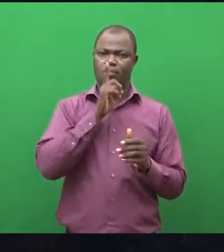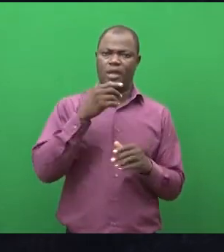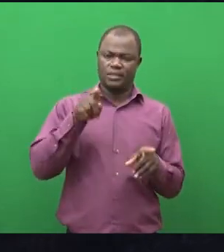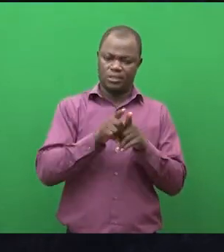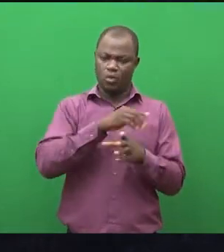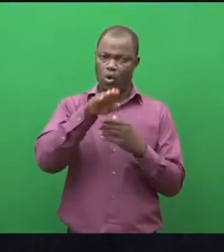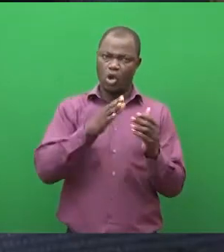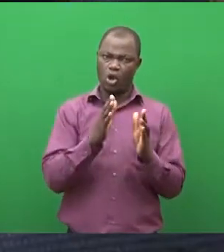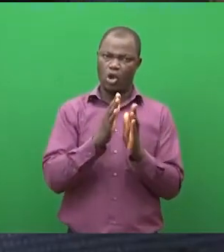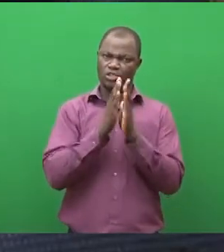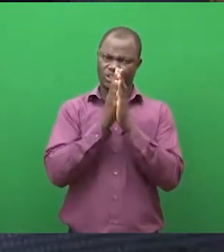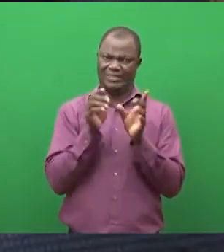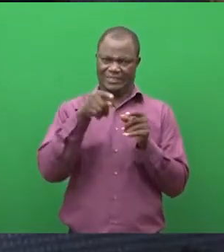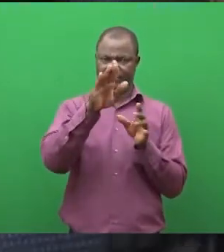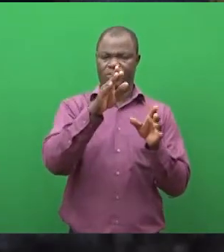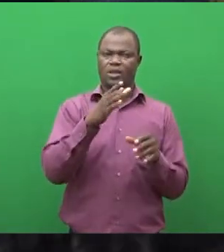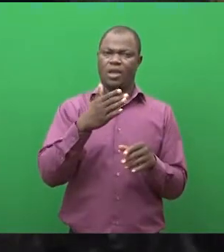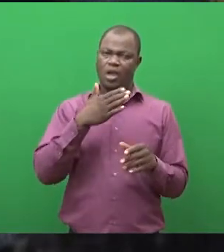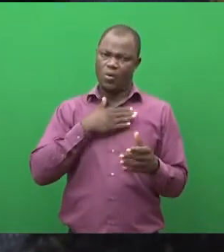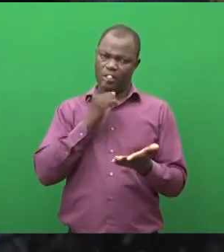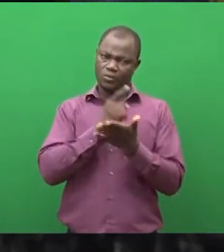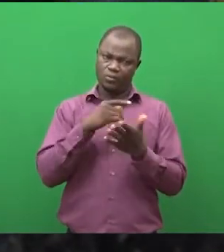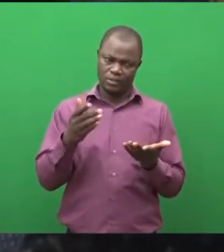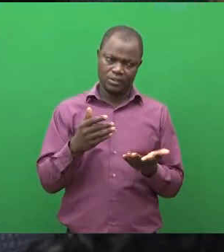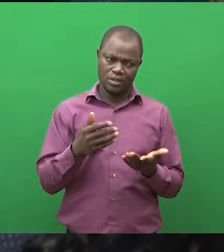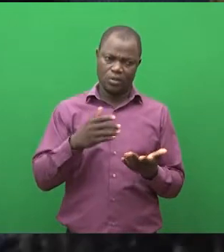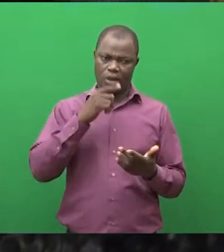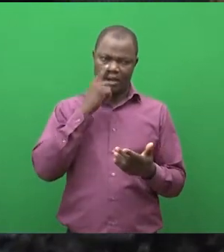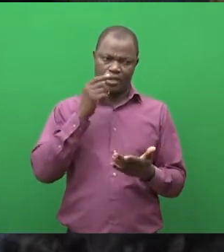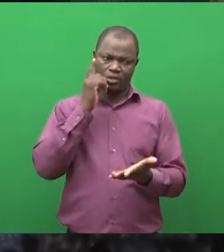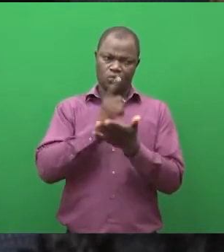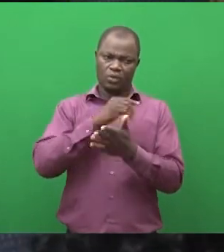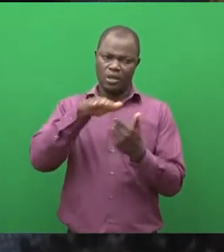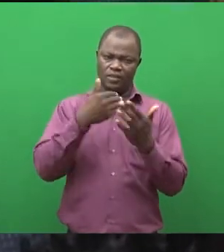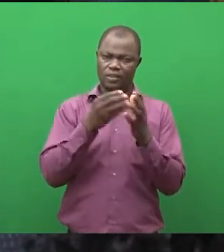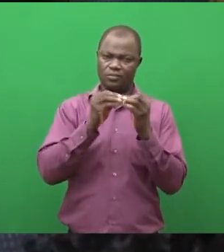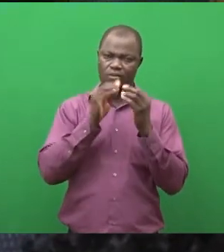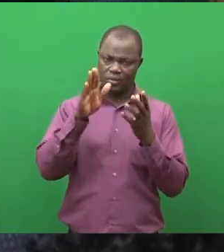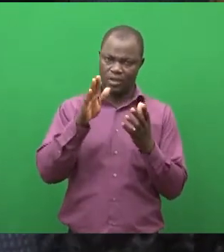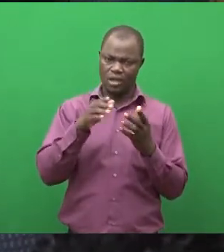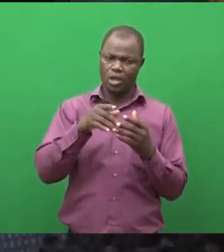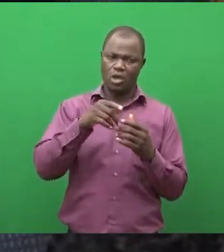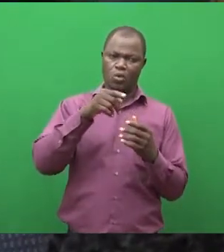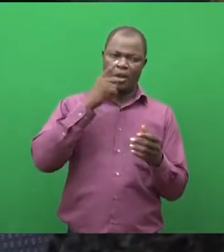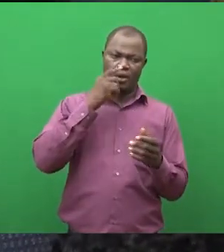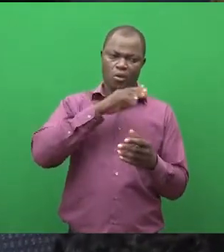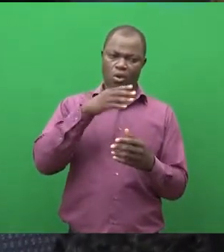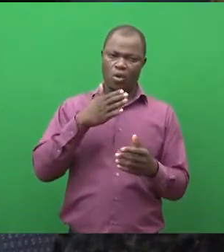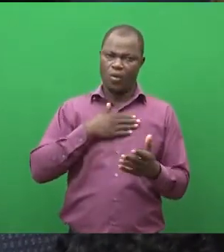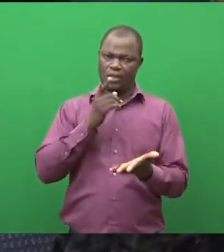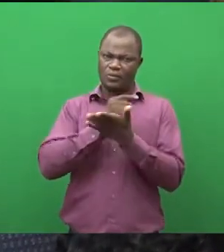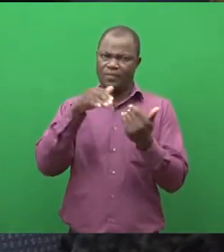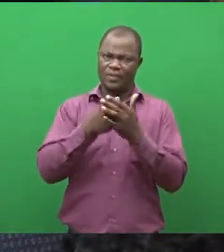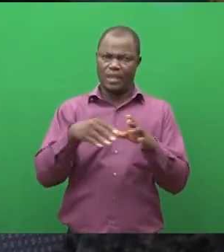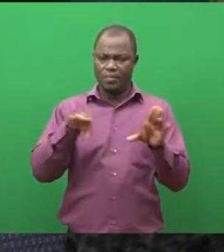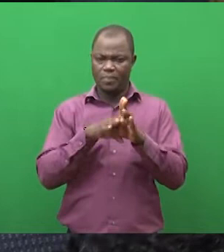anonzi macalendar of events kuitira kuti kana vanhu avofamba kunzvimbo idzodzo vakatumirawo maagents avo